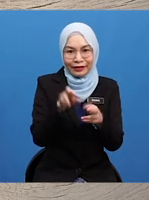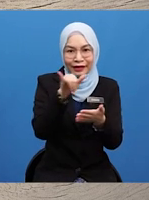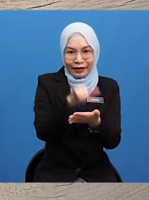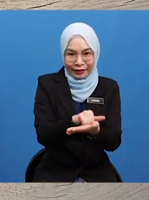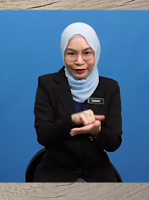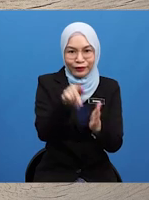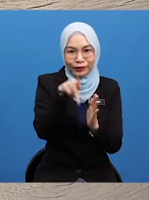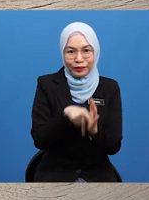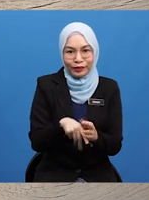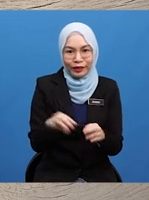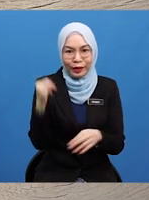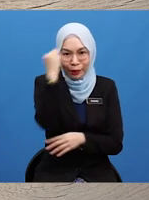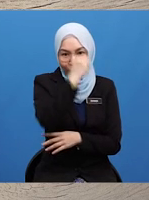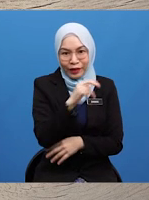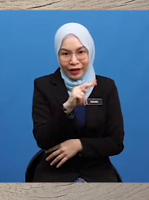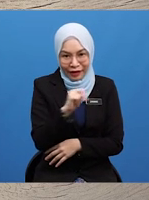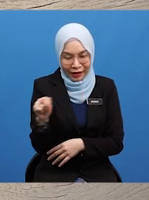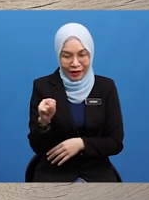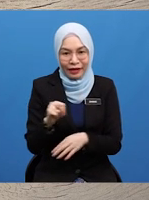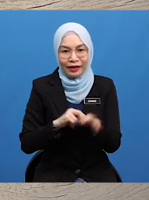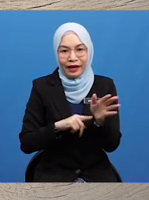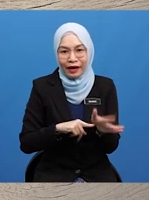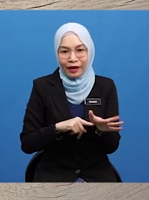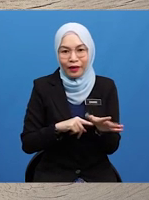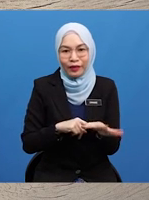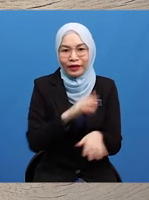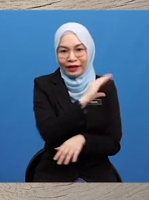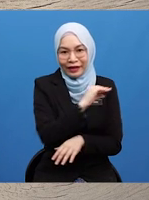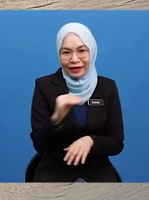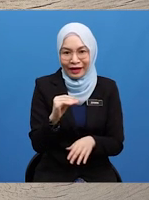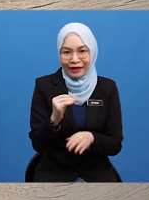permukaan daun dan permukaan tapak tangan.